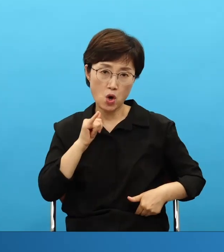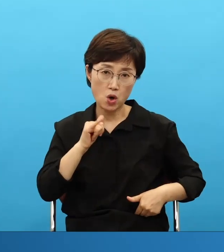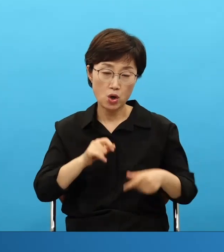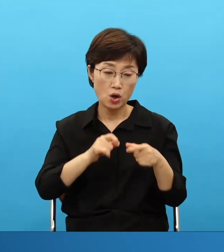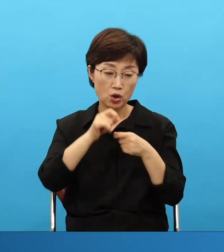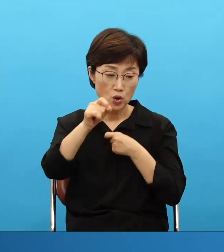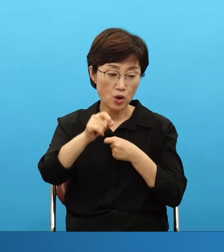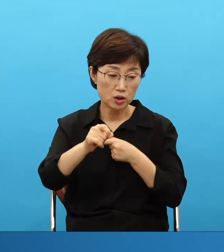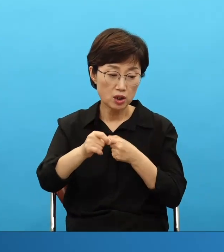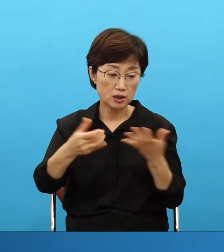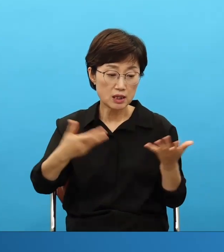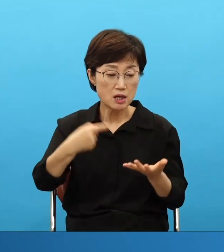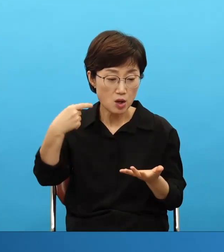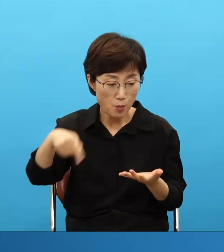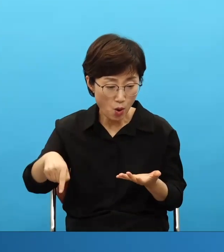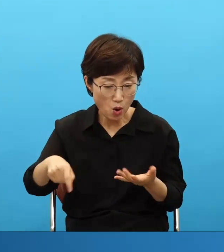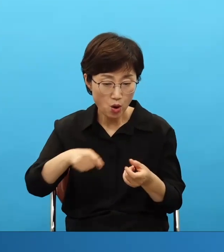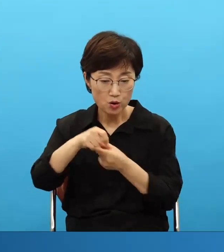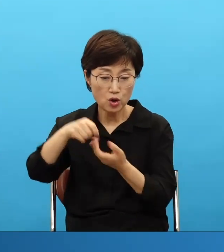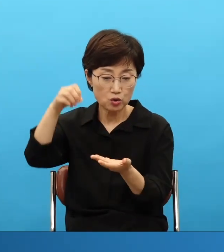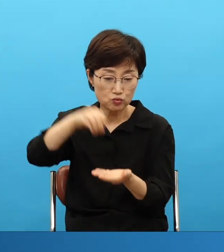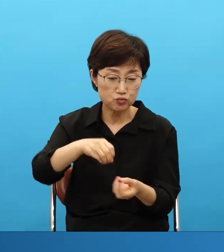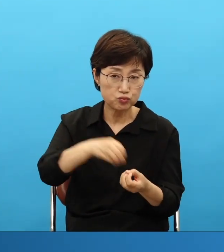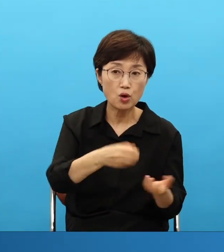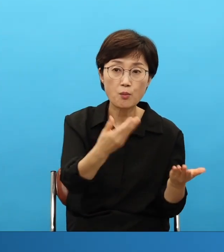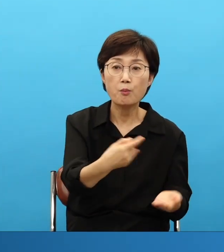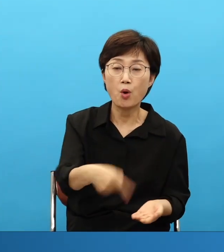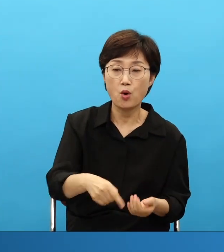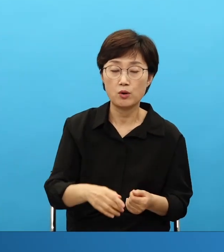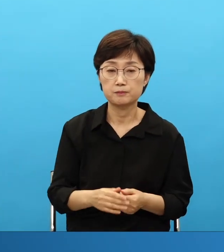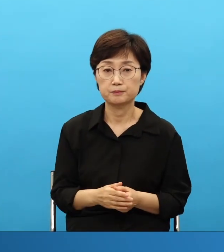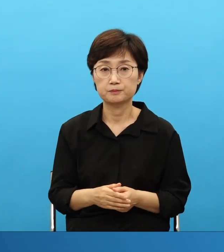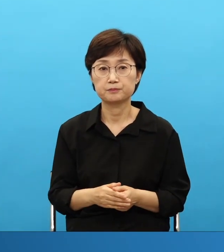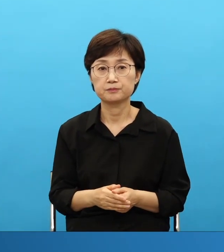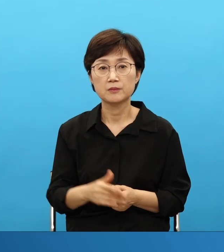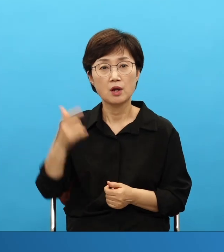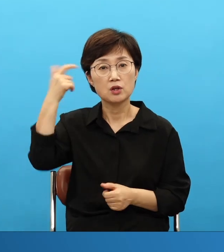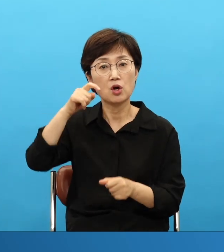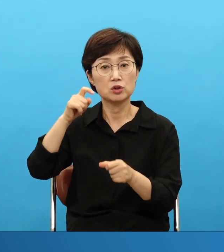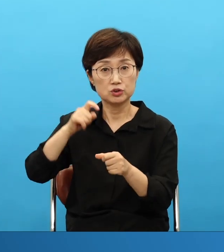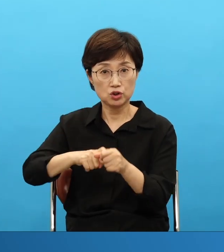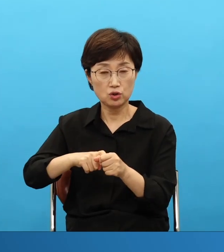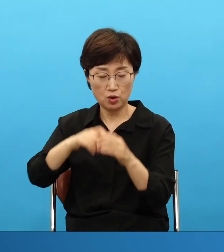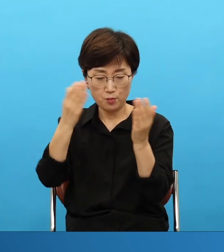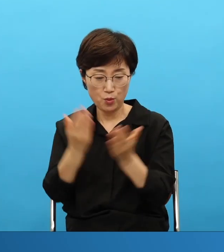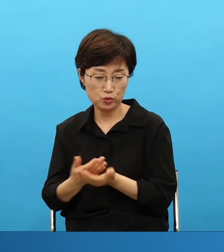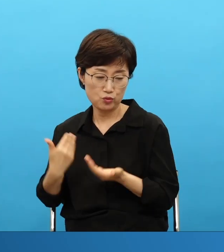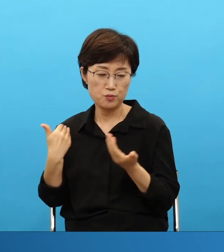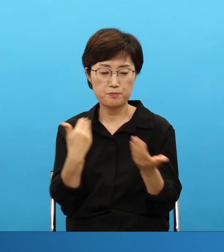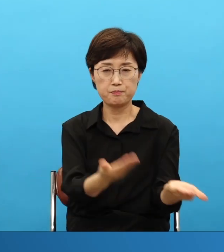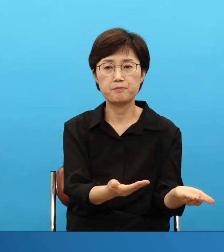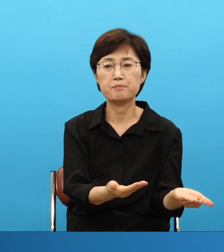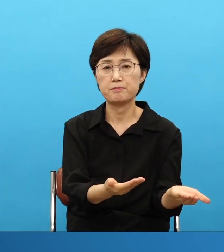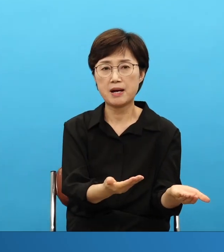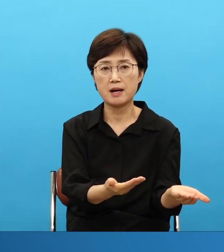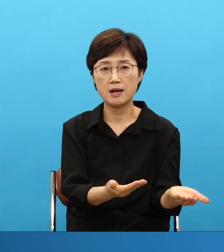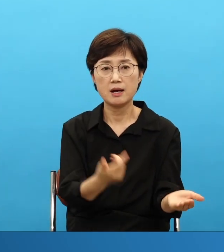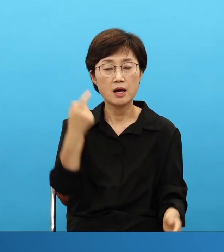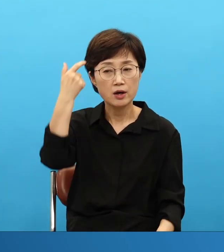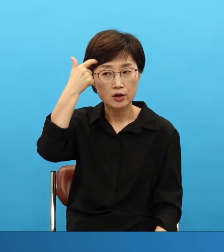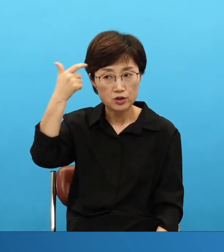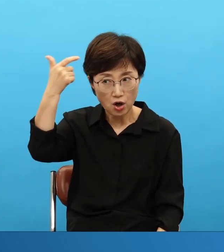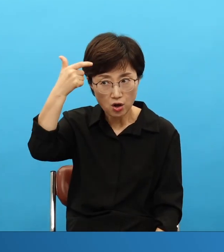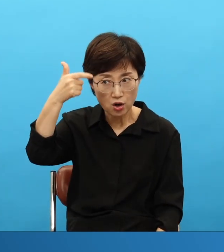유산에 대한 메시지를 전했습니다 유광수 목사는 영적인 것은 전부 전달돼 영과 뇌